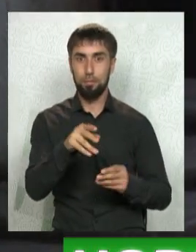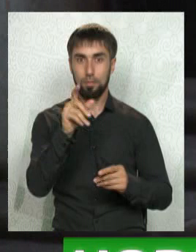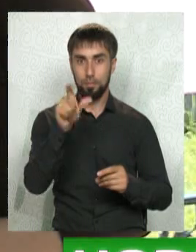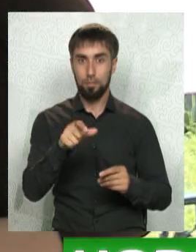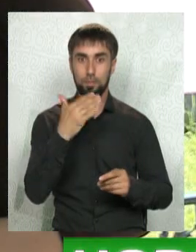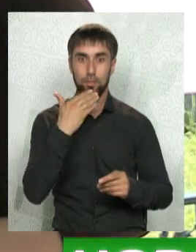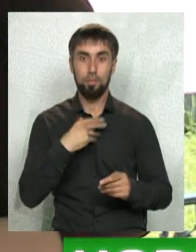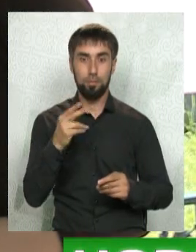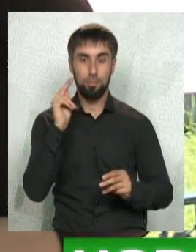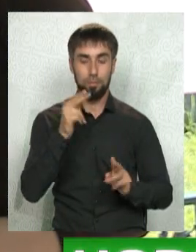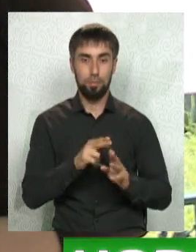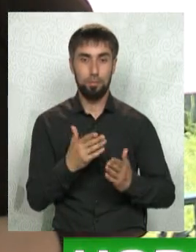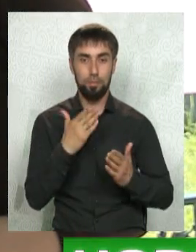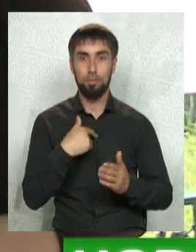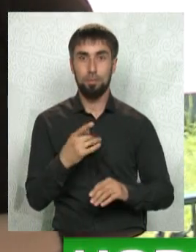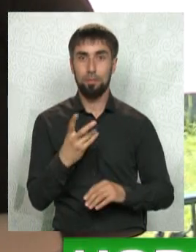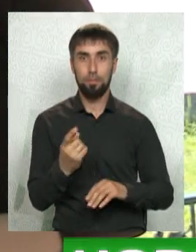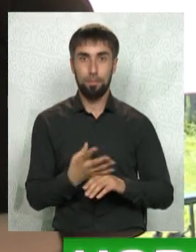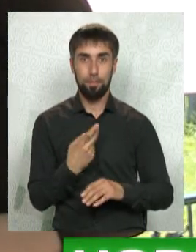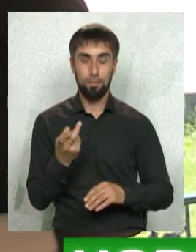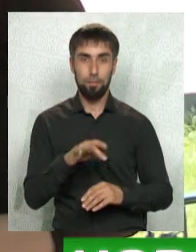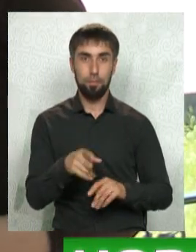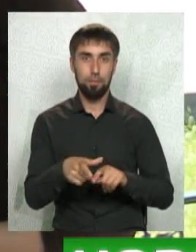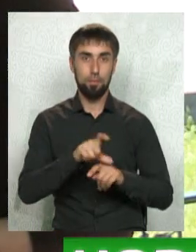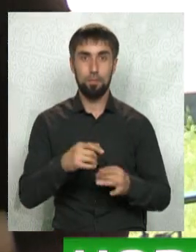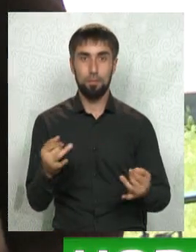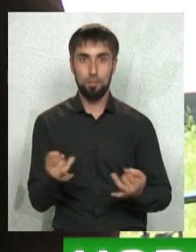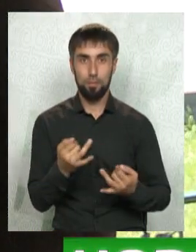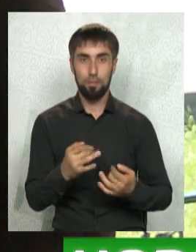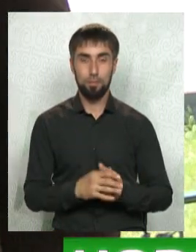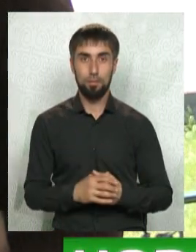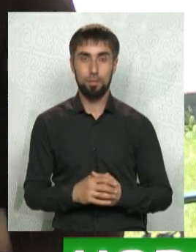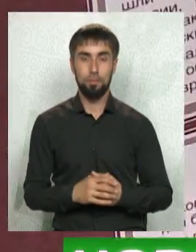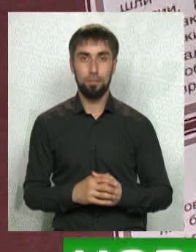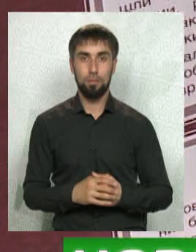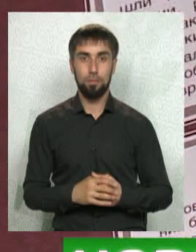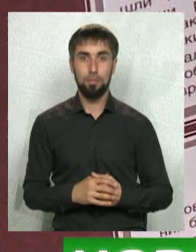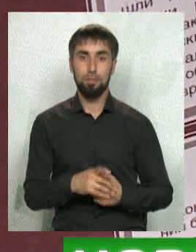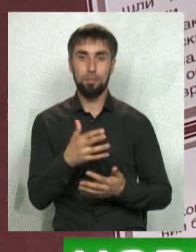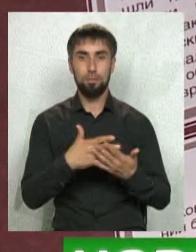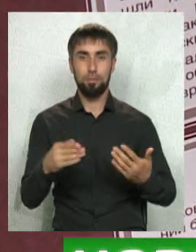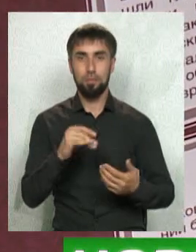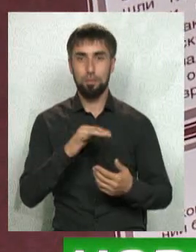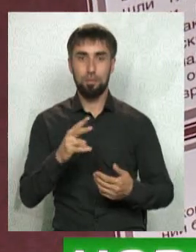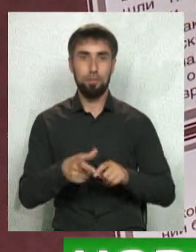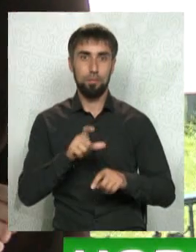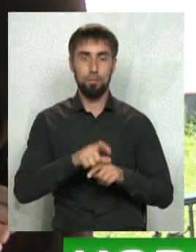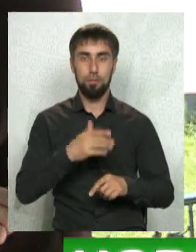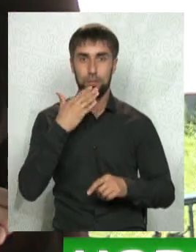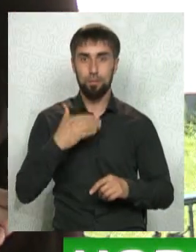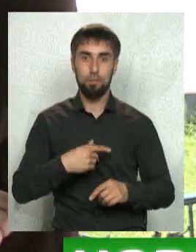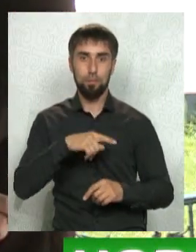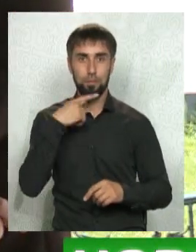библиотеки. Я здесь не впервые. Здесь очень интересно. Есть разные книги разных жанров. Очень люблю читать